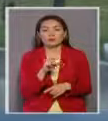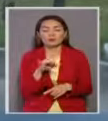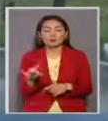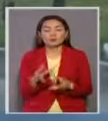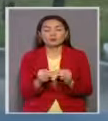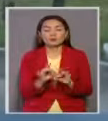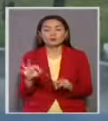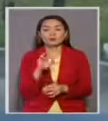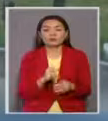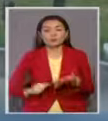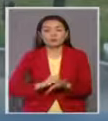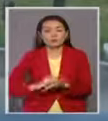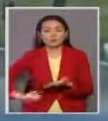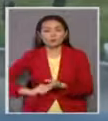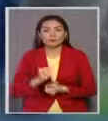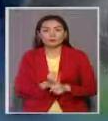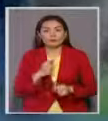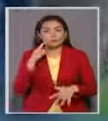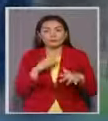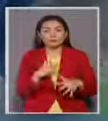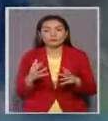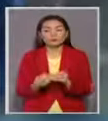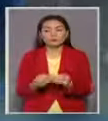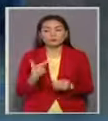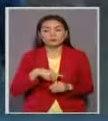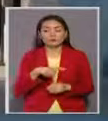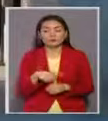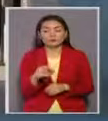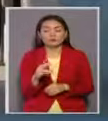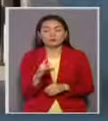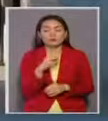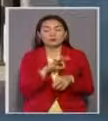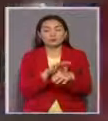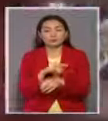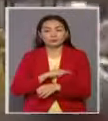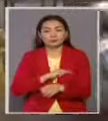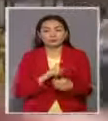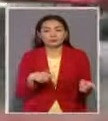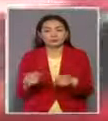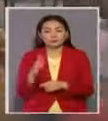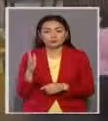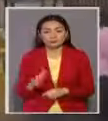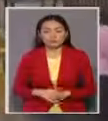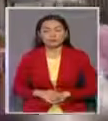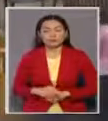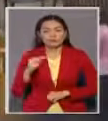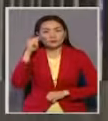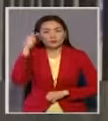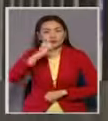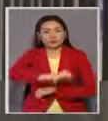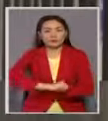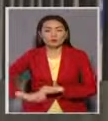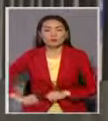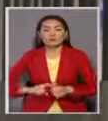Как уточняется в документе, при подозрении на наличие на борту транспортного средства, пересекающего китайскую